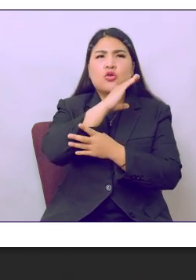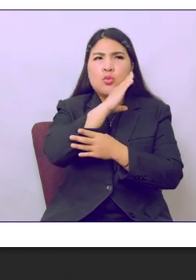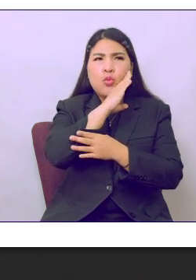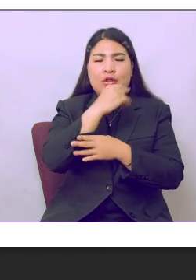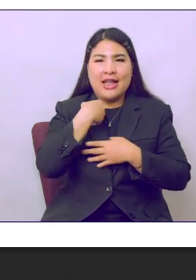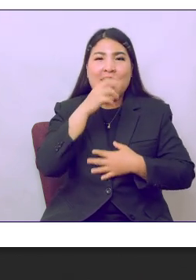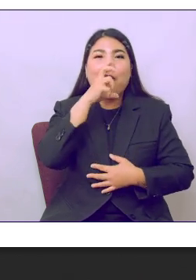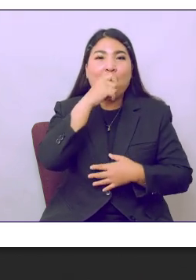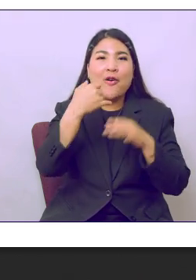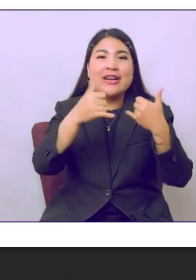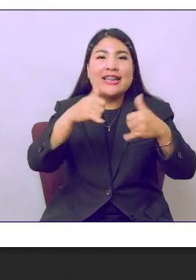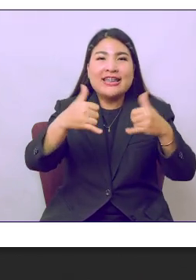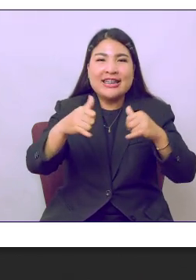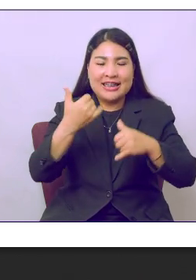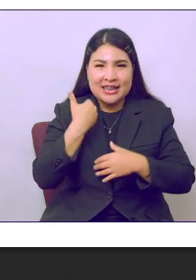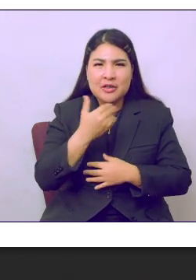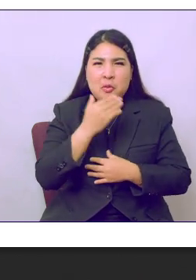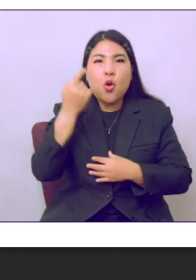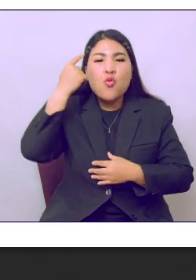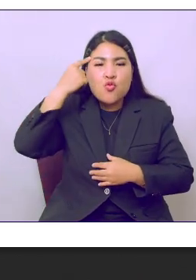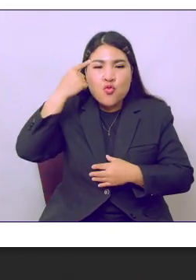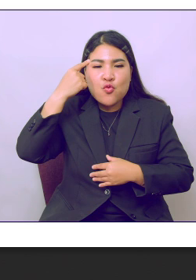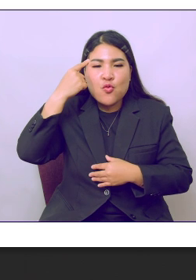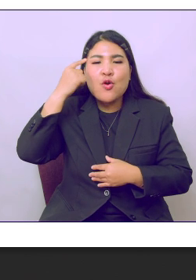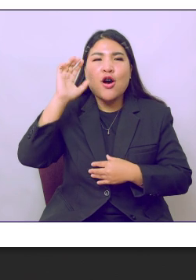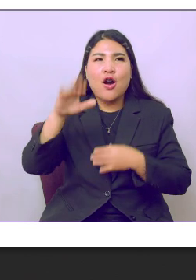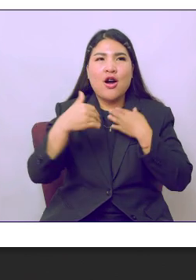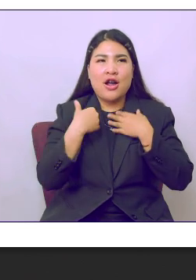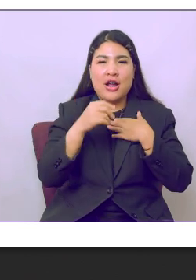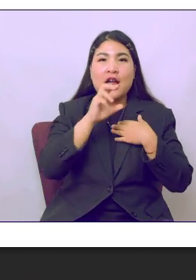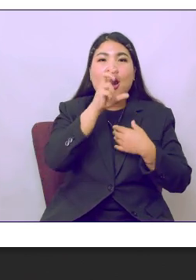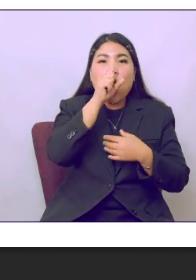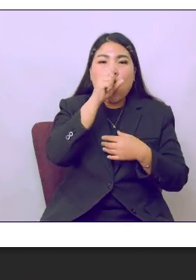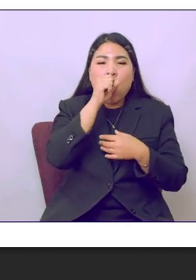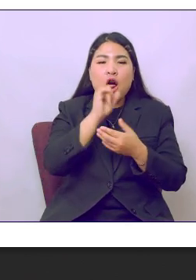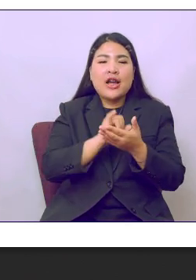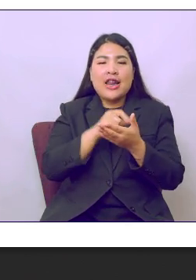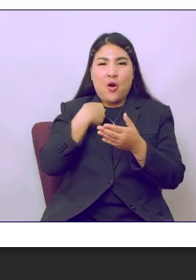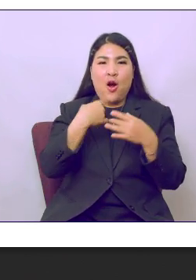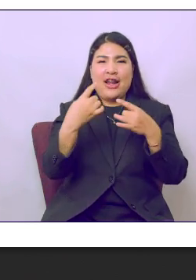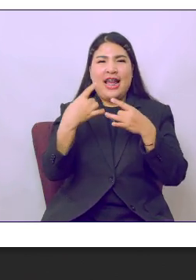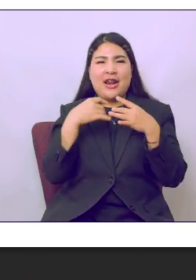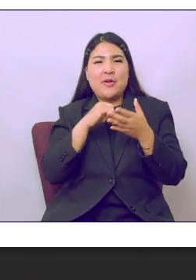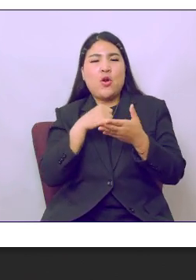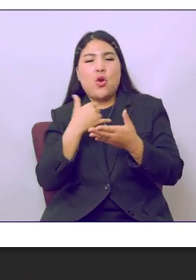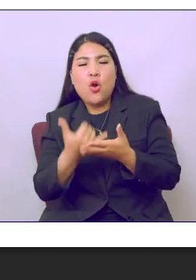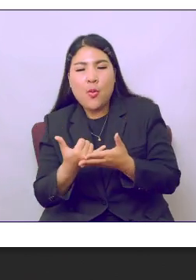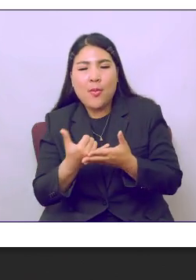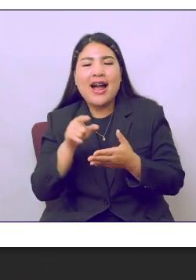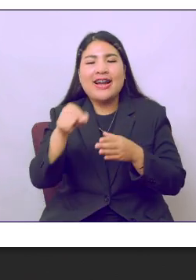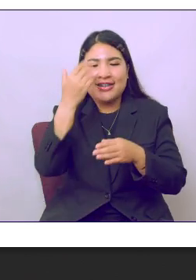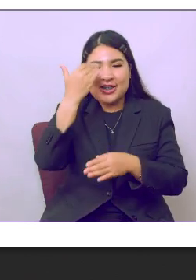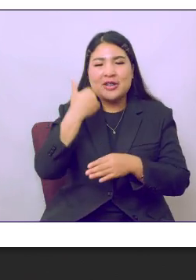สมมุติจะลองเล่นกับน้องหน่อยถ้าน้องรู้เรื่องถ้าน้องรู้เรื่องให้เเหมือนคำว่าออกแรงถีบแล้วเราก็แกล้งทำเป็นล้มอย่างเงี้ยนะครับก็จะช่วยให้นะครับ